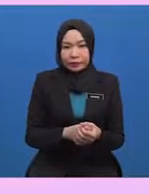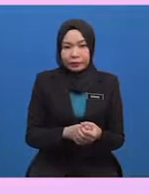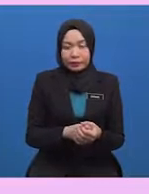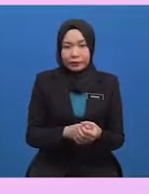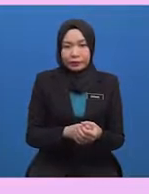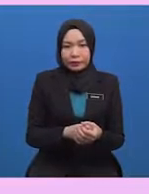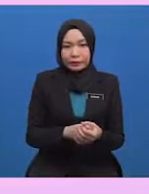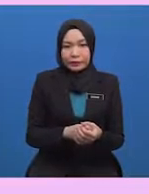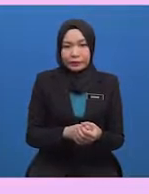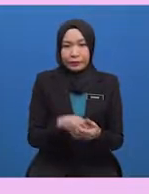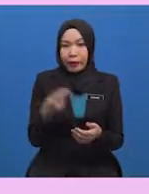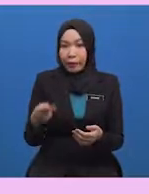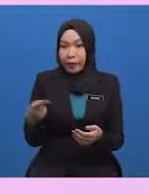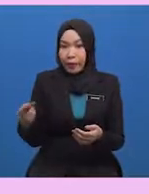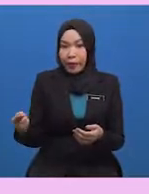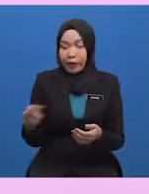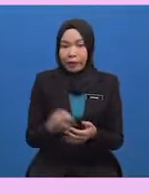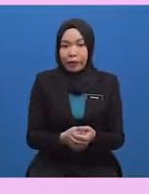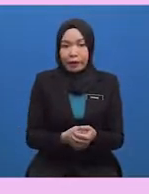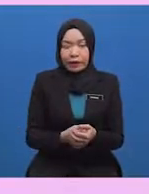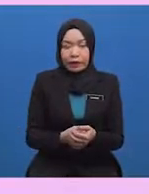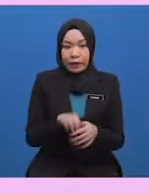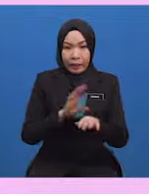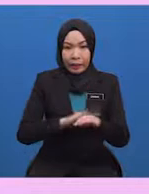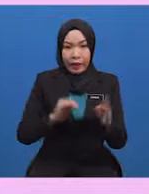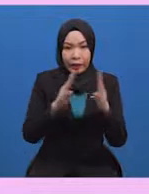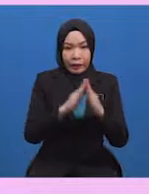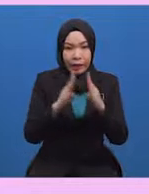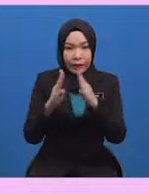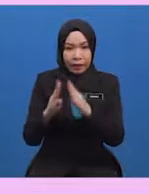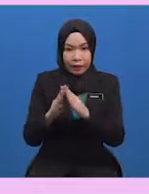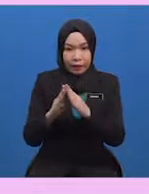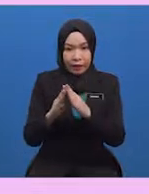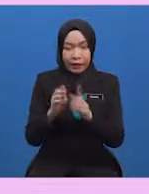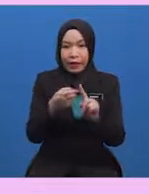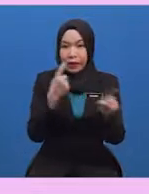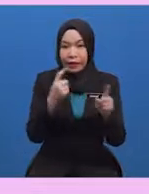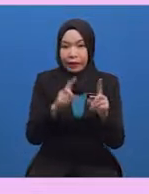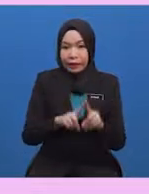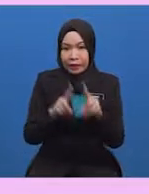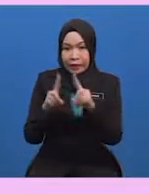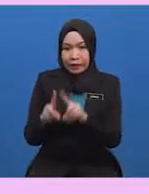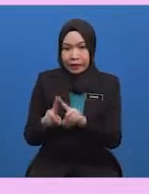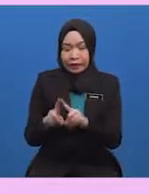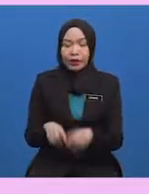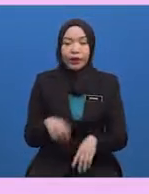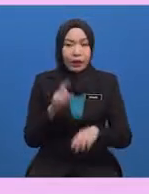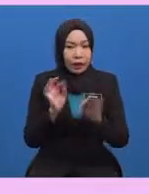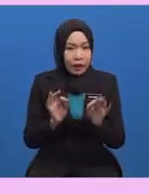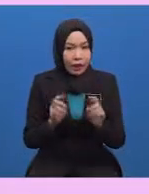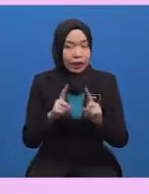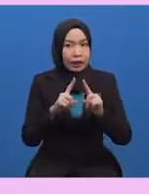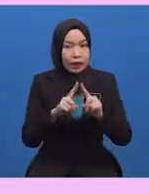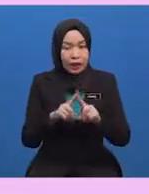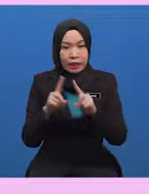menyediakan bahan mentah kepada bandar, manakala bandar akan memproses bahan mentah tersebut